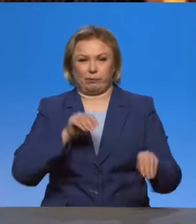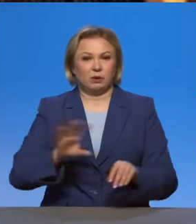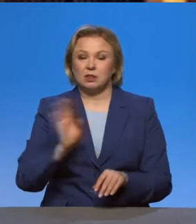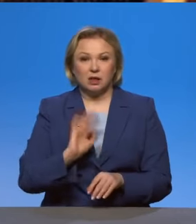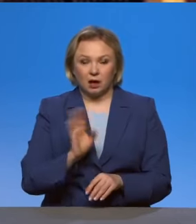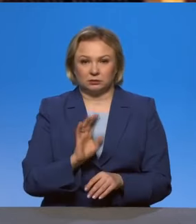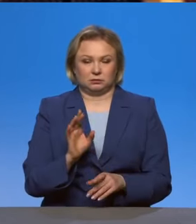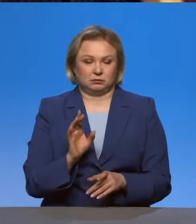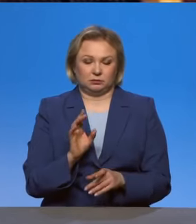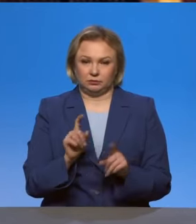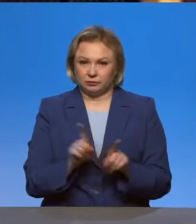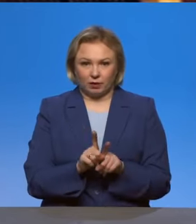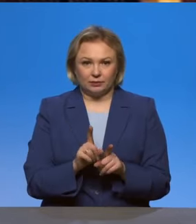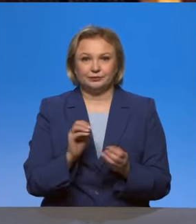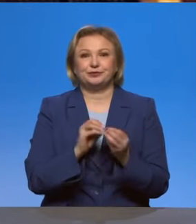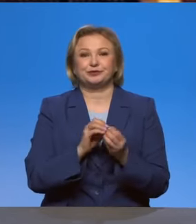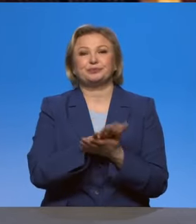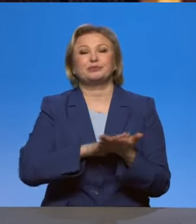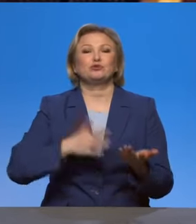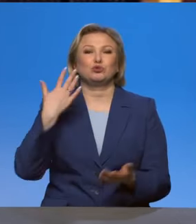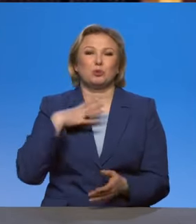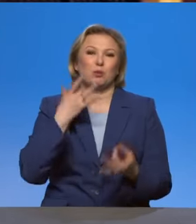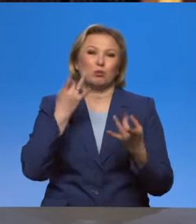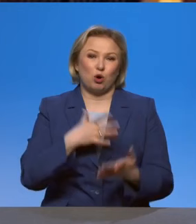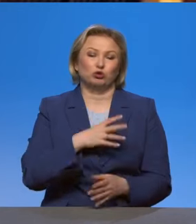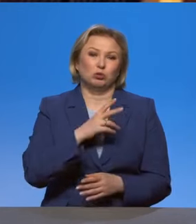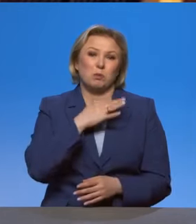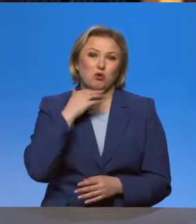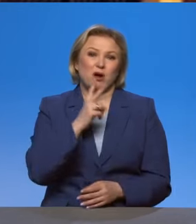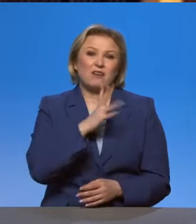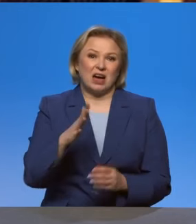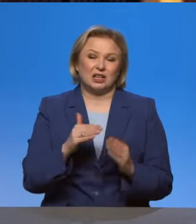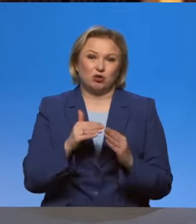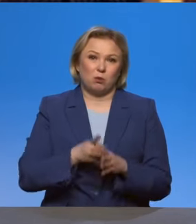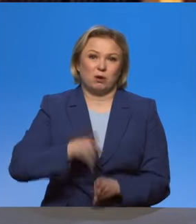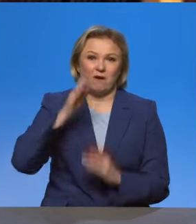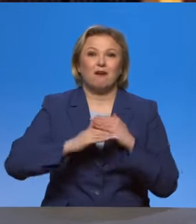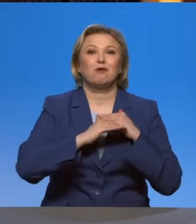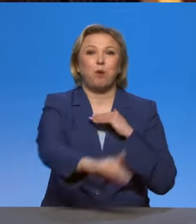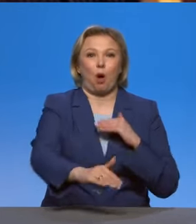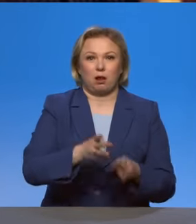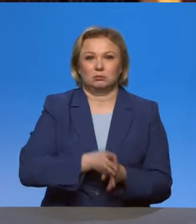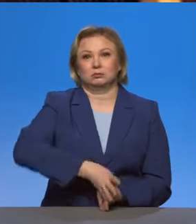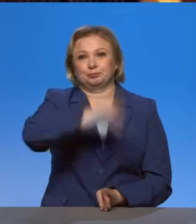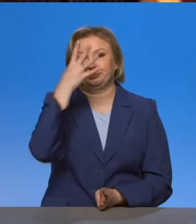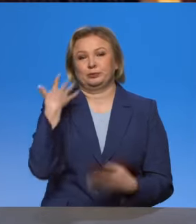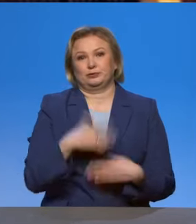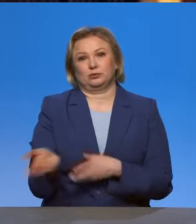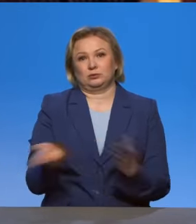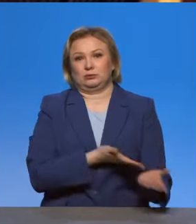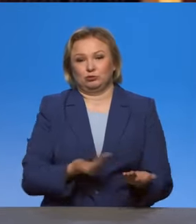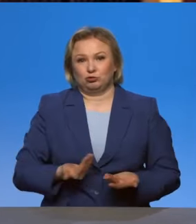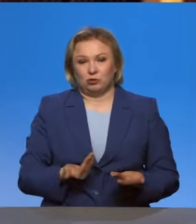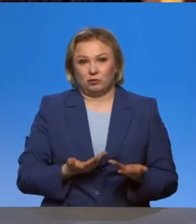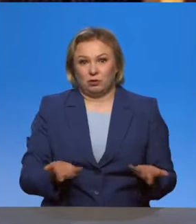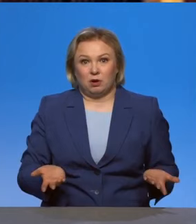идти по, ну, тому пути, который проще. Строить многоквартирные дома в поле. Потому что и застройщикам, кстати, это будет невыгодно, потому